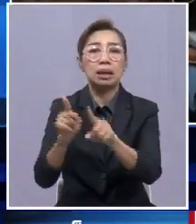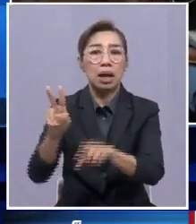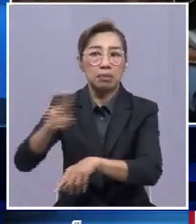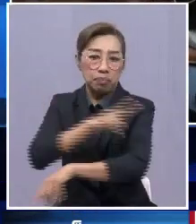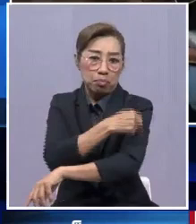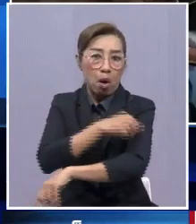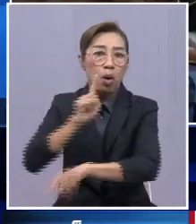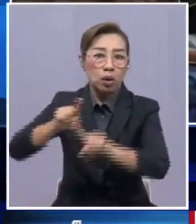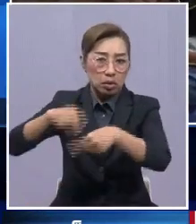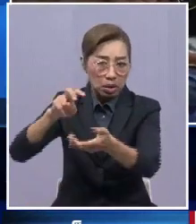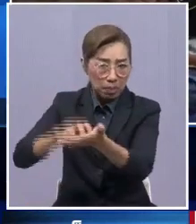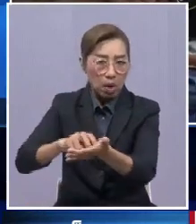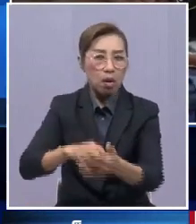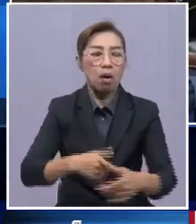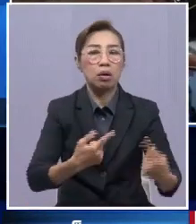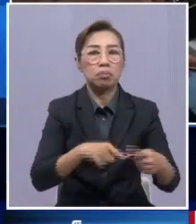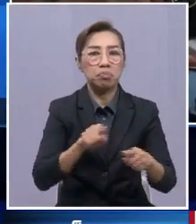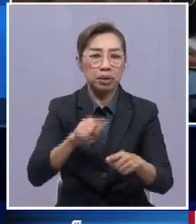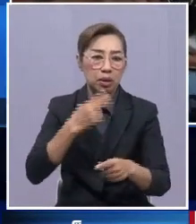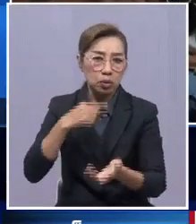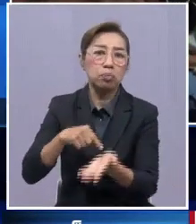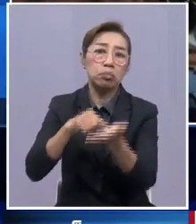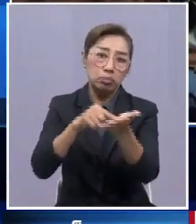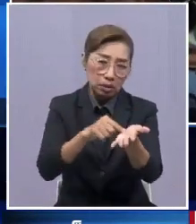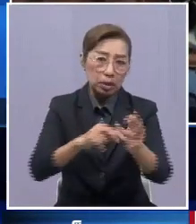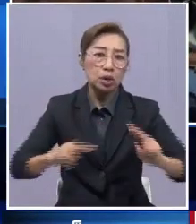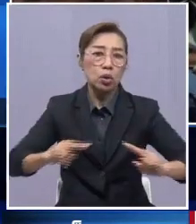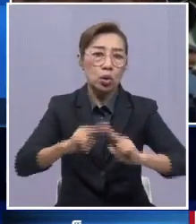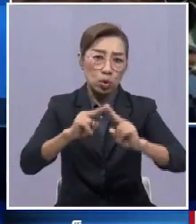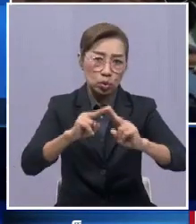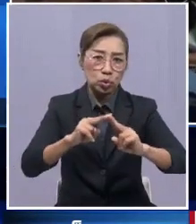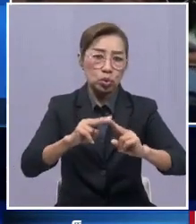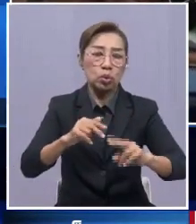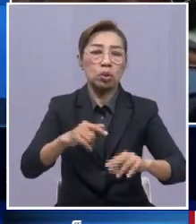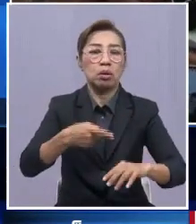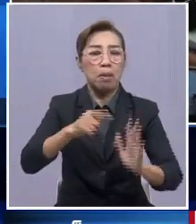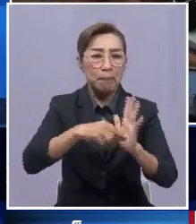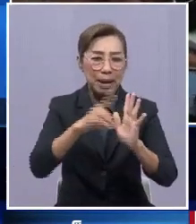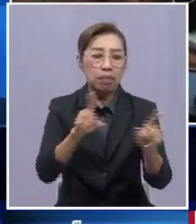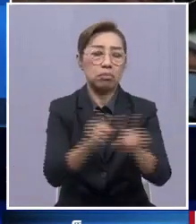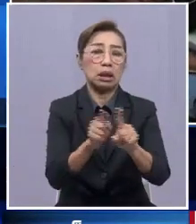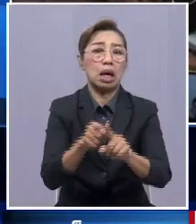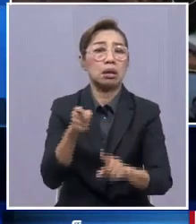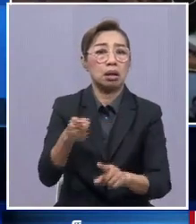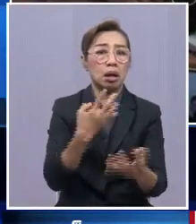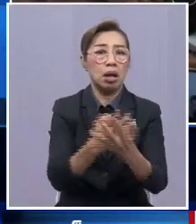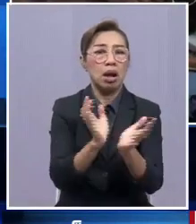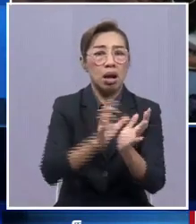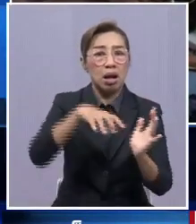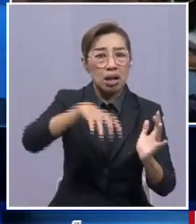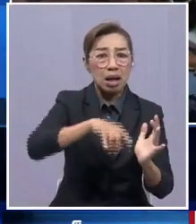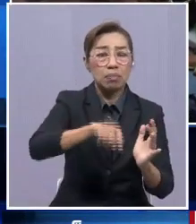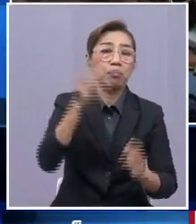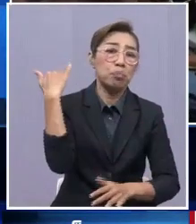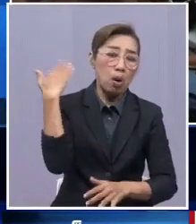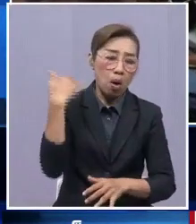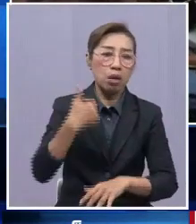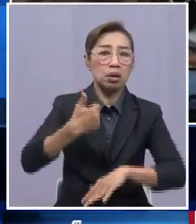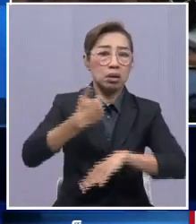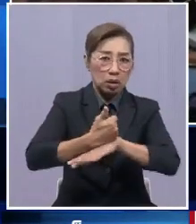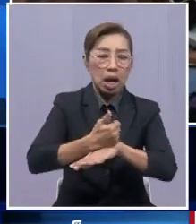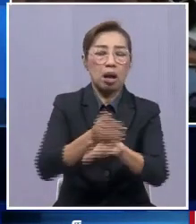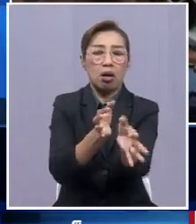ในกรณีนี้คุณพร้อมพงษก็เลยมองว่าเขาก็ทำตามขั้นตอนและกฎหมายกำหนดไงกรมราชทัณฑ์ก็เคยออกมาชี้แจงแล้วแต่ดู